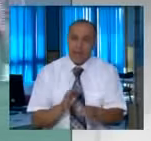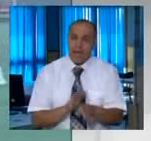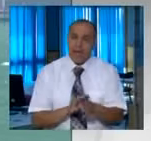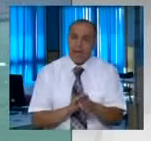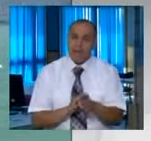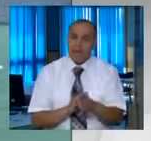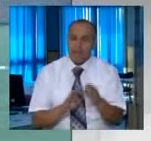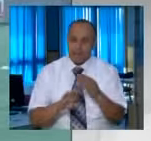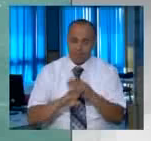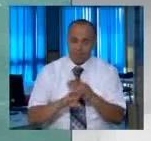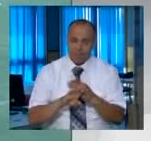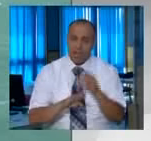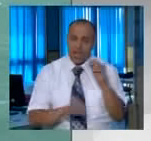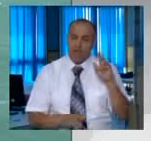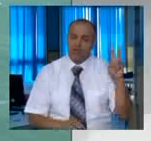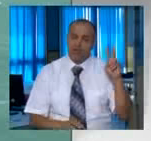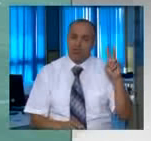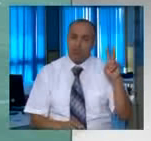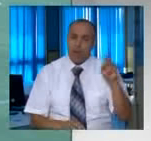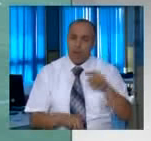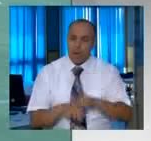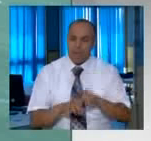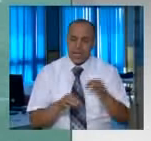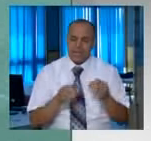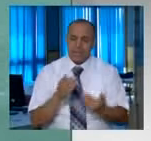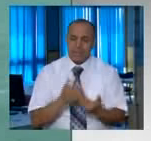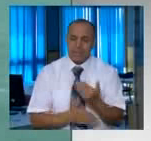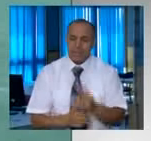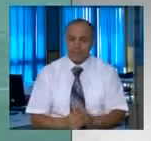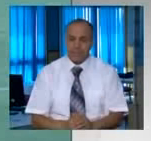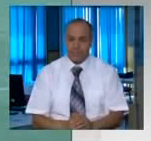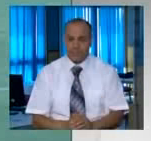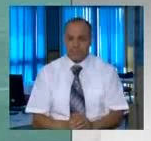بيع التذاكر يوم الجمعة على الساعة 10 صباحا.